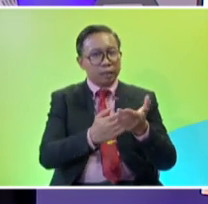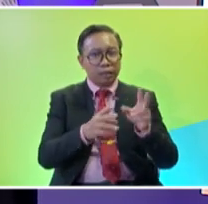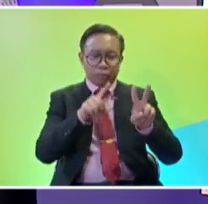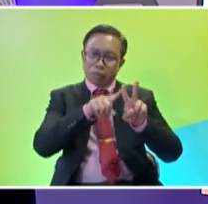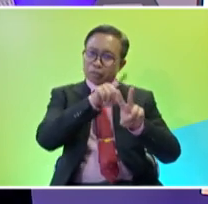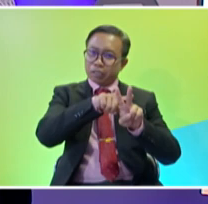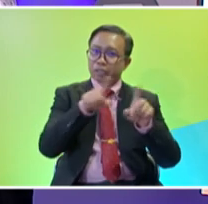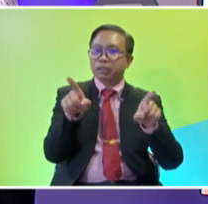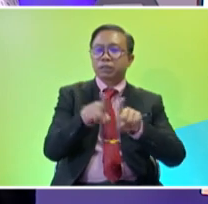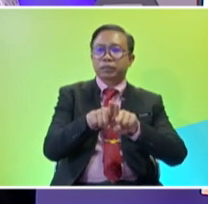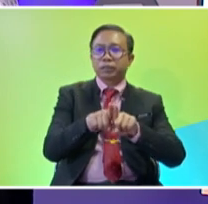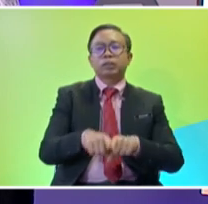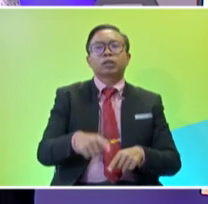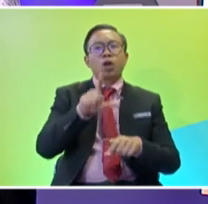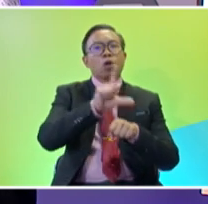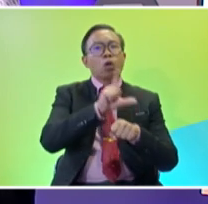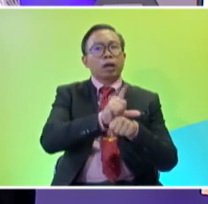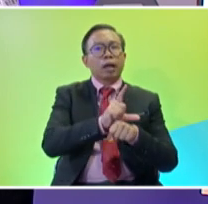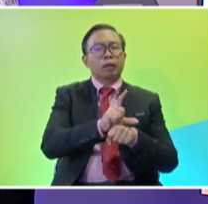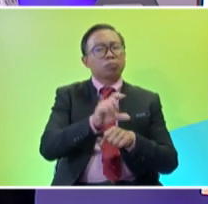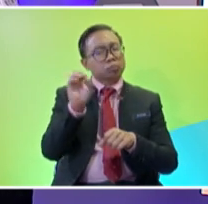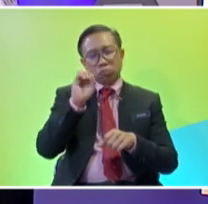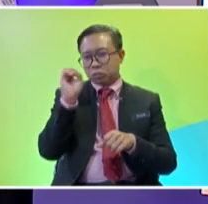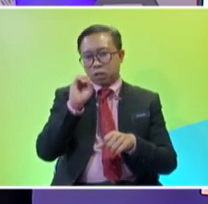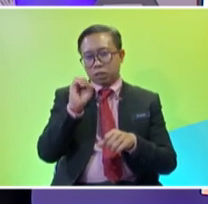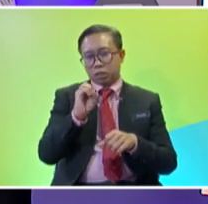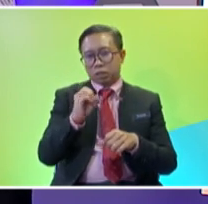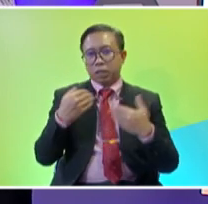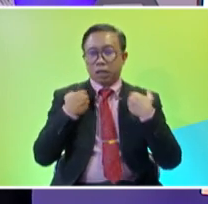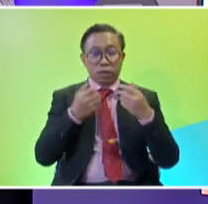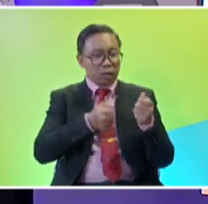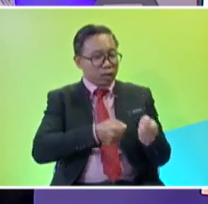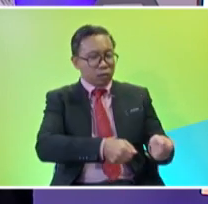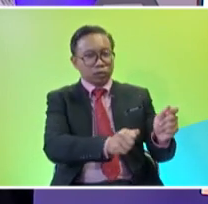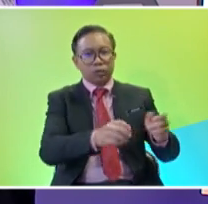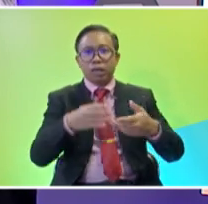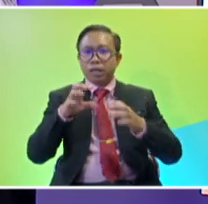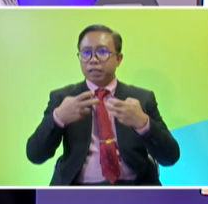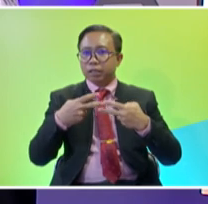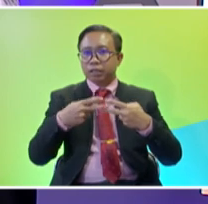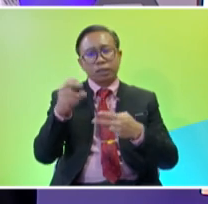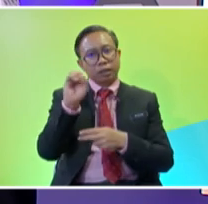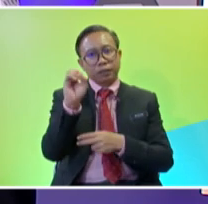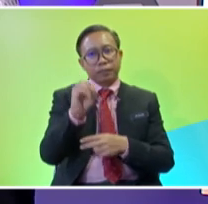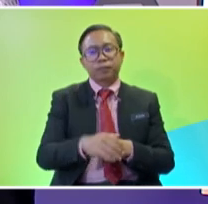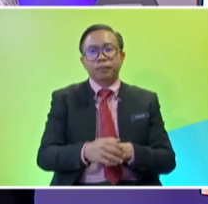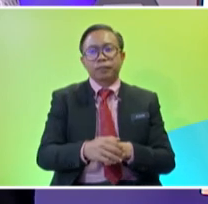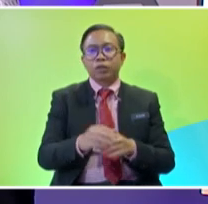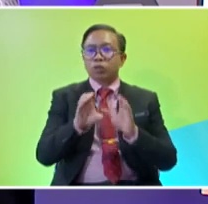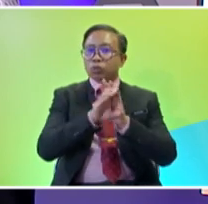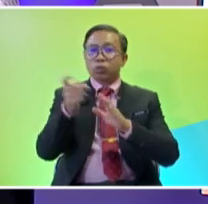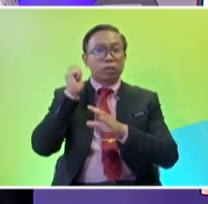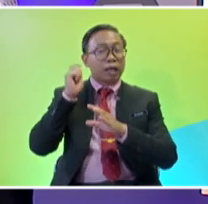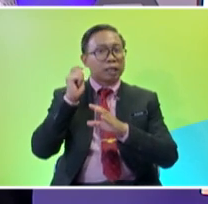yang sama kalau pasangan logam yang sama tak akan menghasilkan arus elektrik jadi contoh tadi